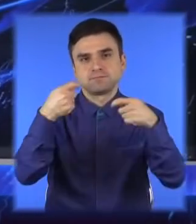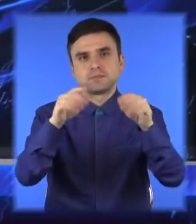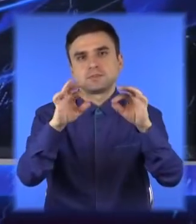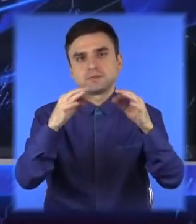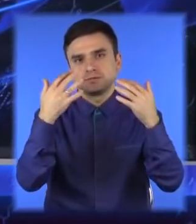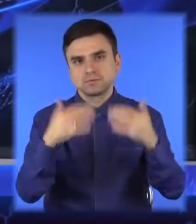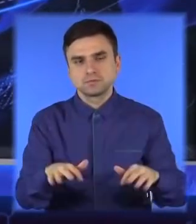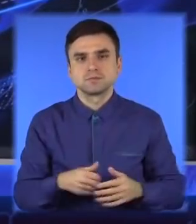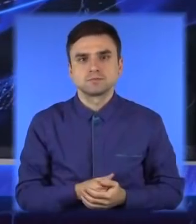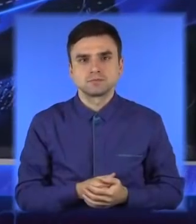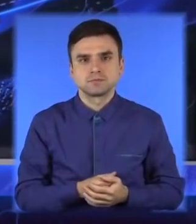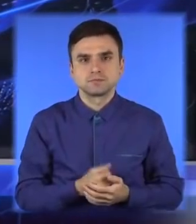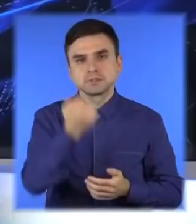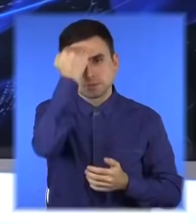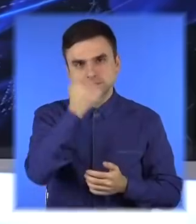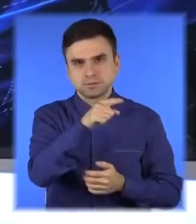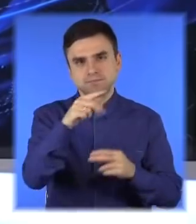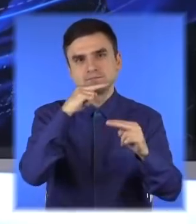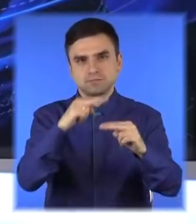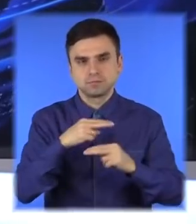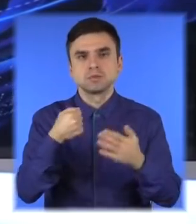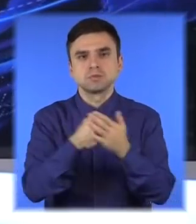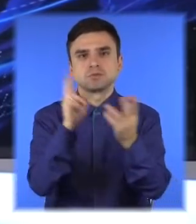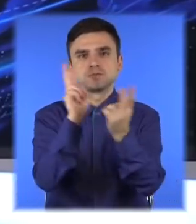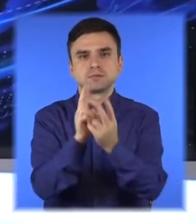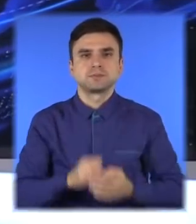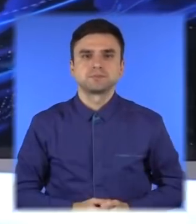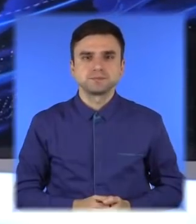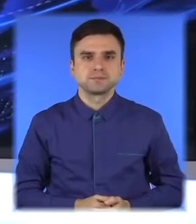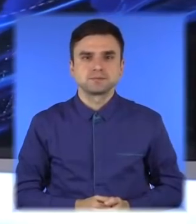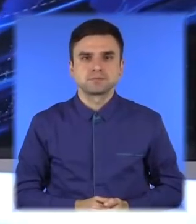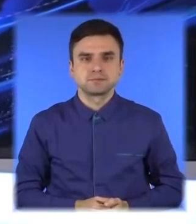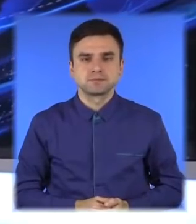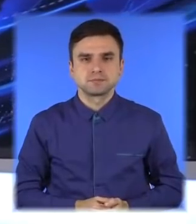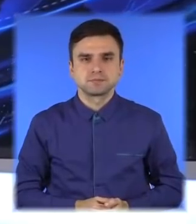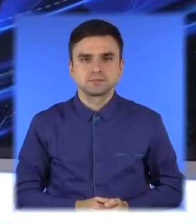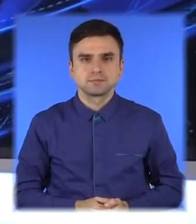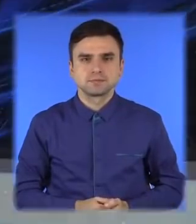У студії працювала Наталя Болдинська. Дякую за увагу і до зустрічі в ефірі.